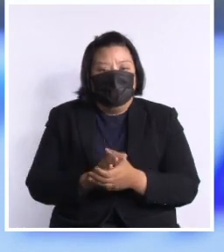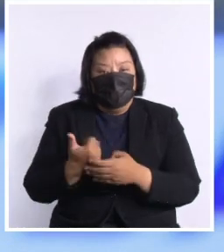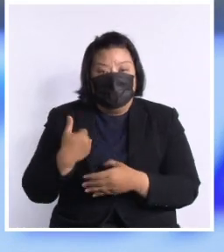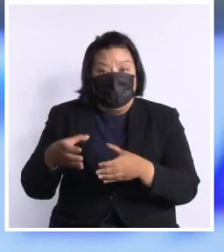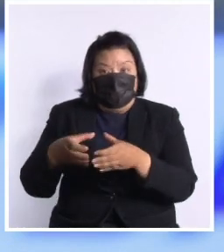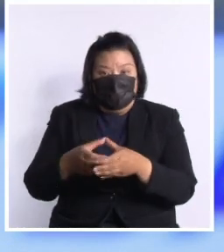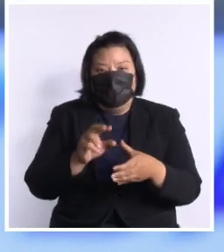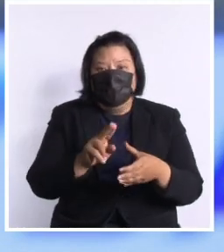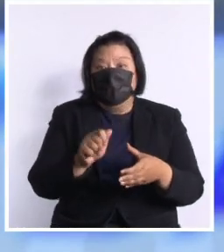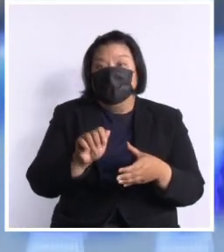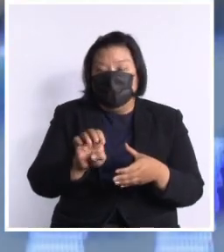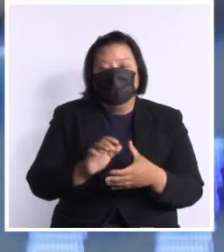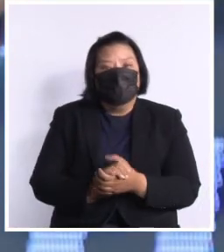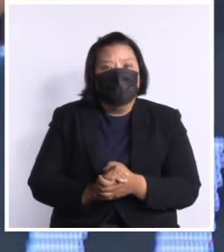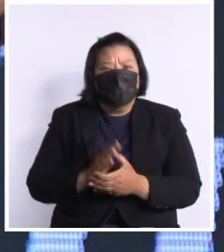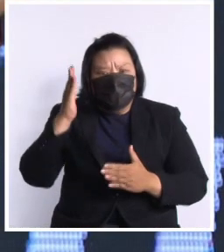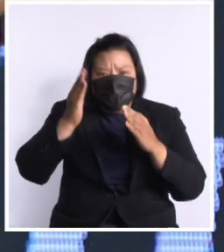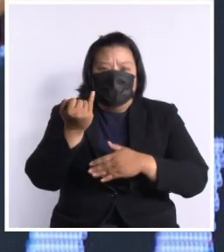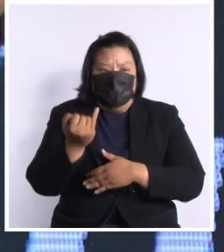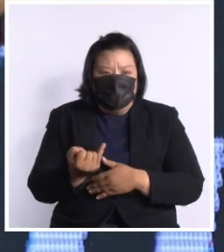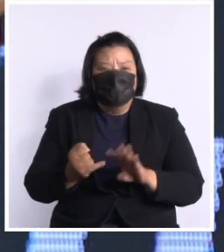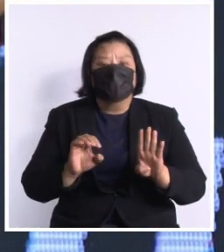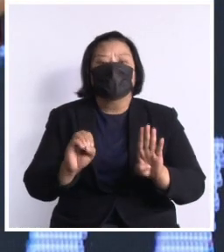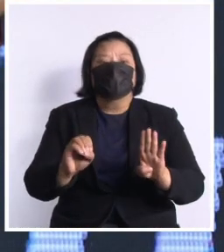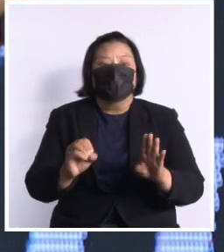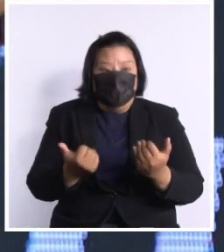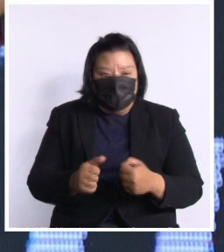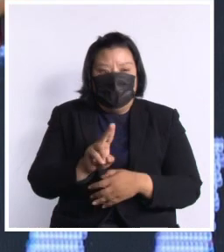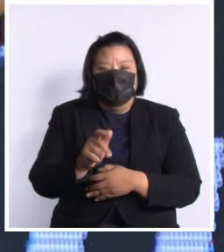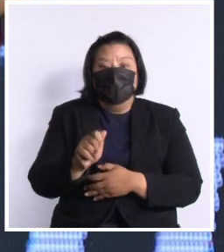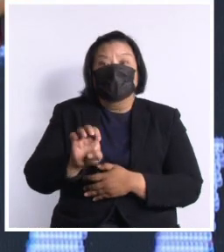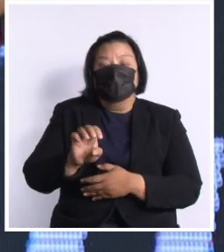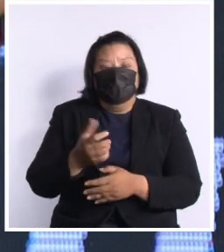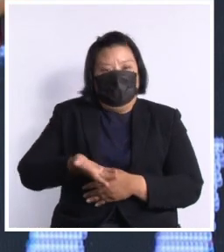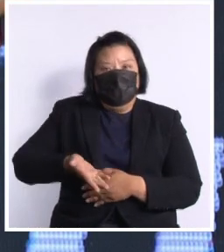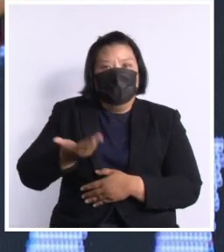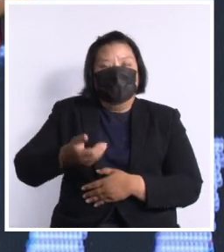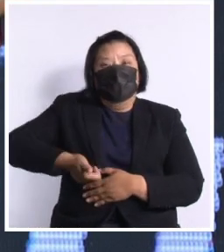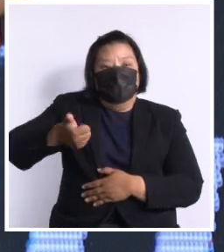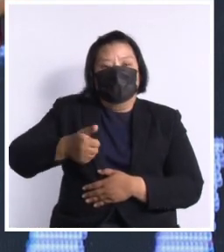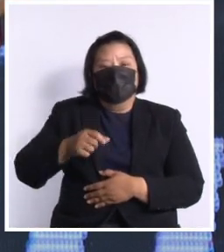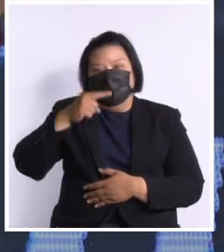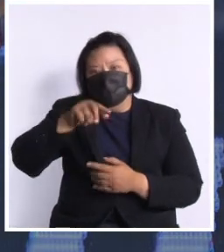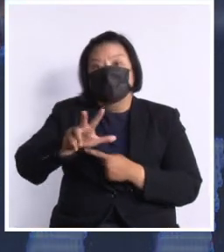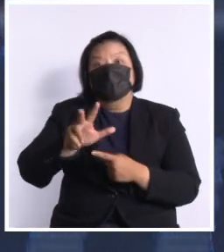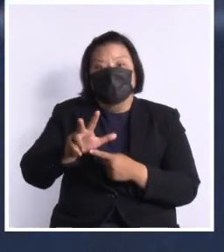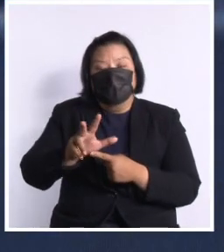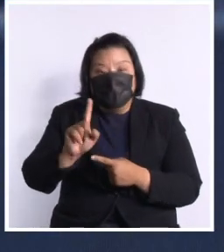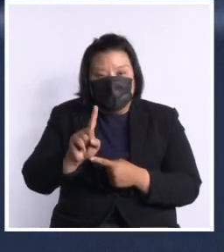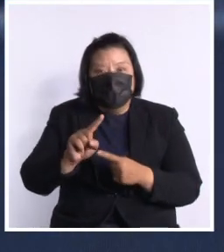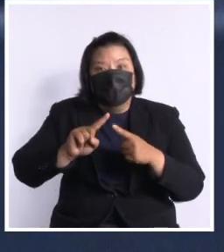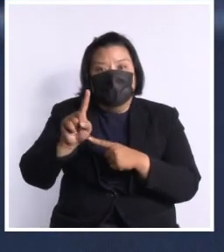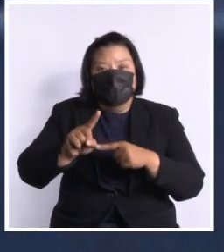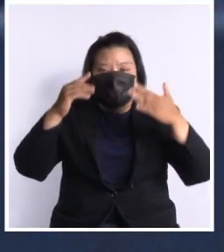UVนะครับพรมมาเลเซียไป 4-0ทำให้ยูวีนั้นแสงที่ 2แซนไทยแล้วนะครับไทยอยู่ที่ 3 0ที่ 1ยังเป็นเวียดนาม